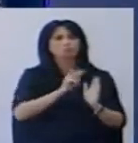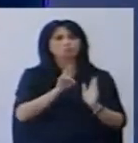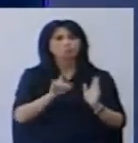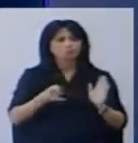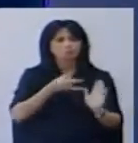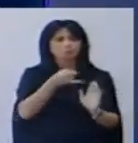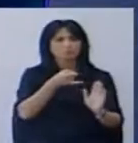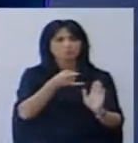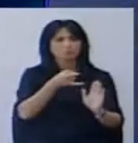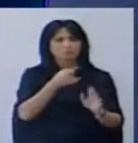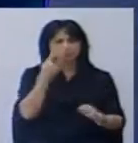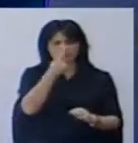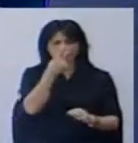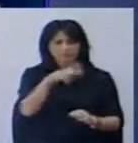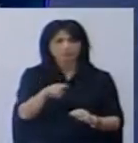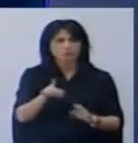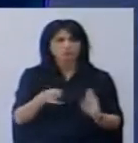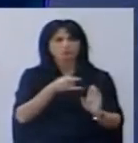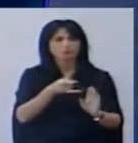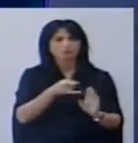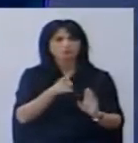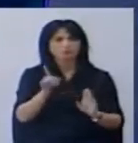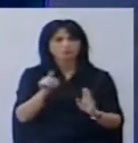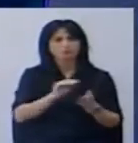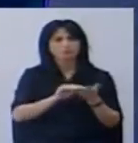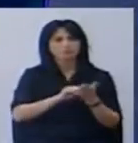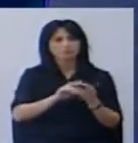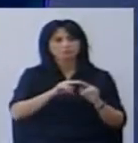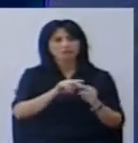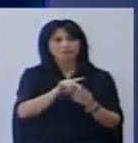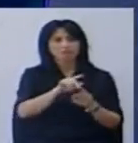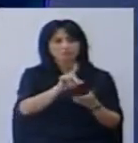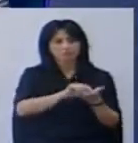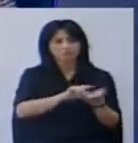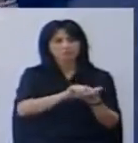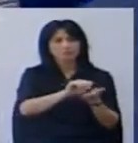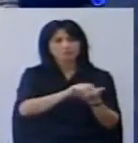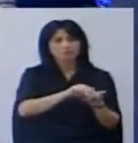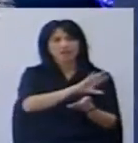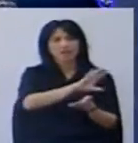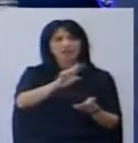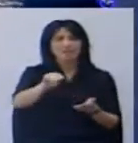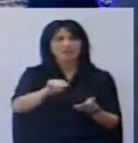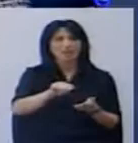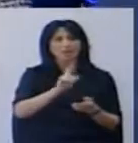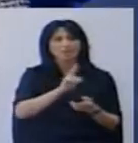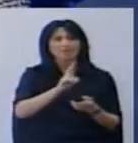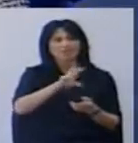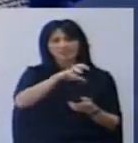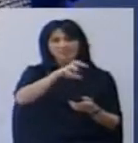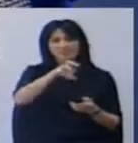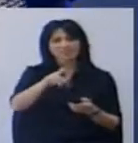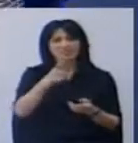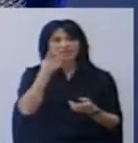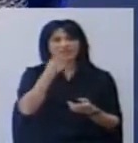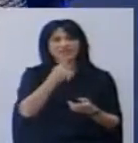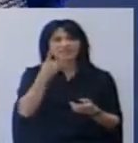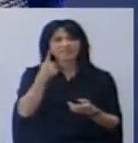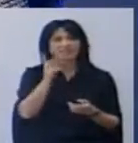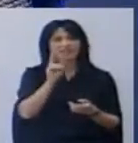chemi tvalit maqs nanakhi, rogor itseren isini piradobis moqmobebs da qvela absoluturad obyektshi